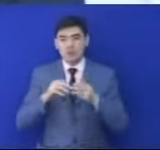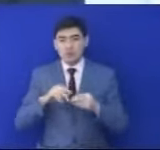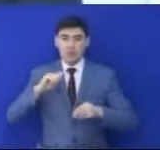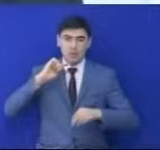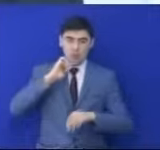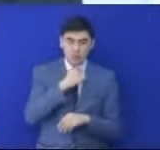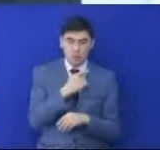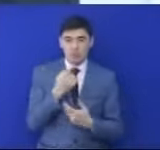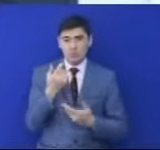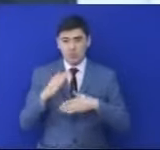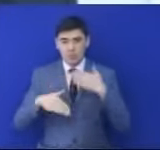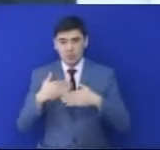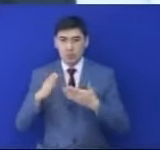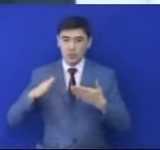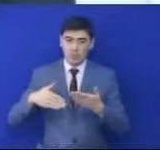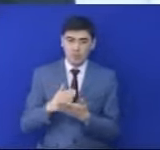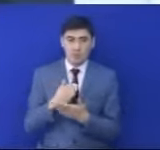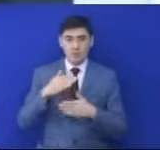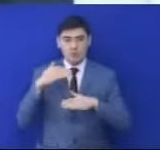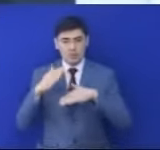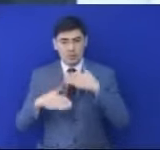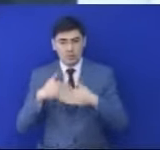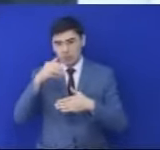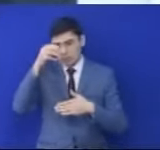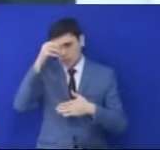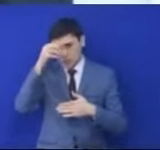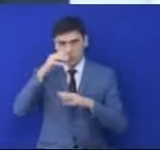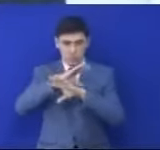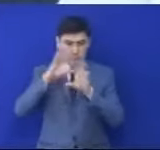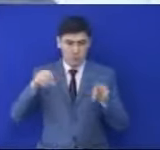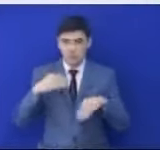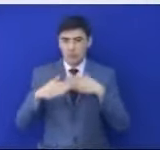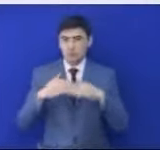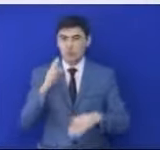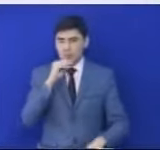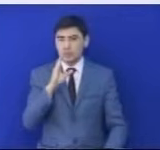дамиды, біздің саясатымызда дамиды, біздің ғылымымызда, білімімізде дамиды.